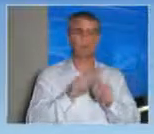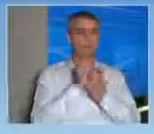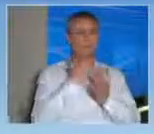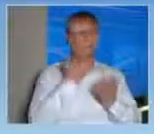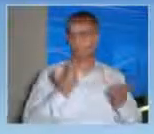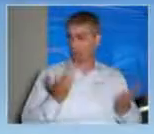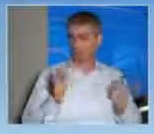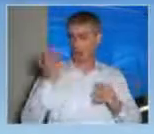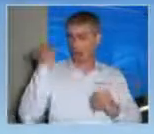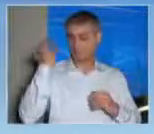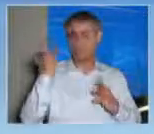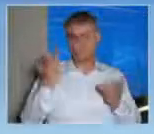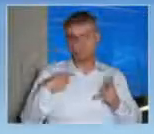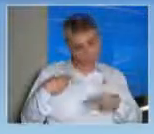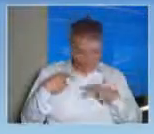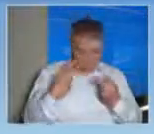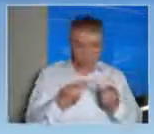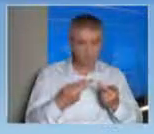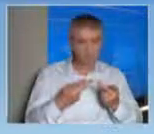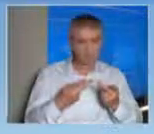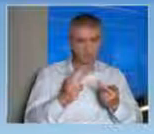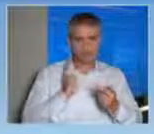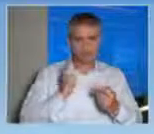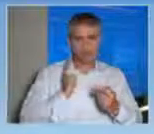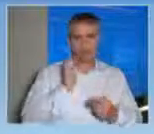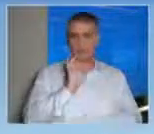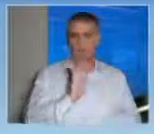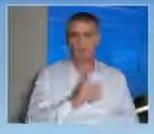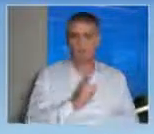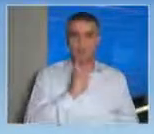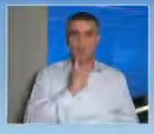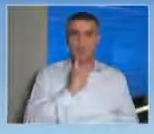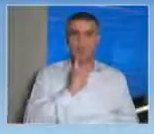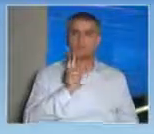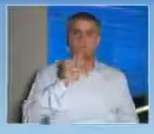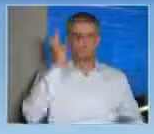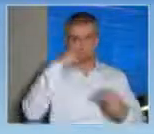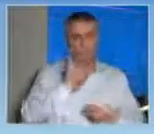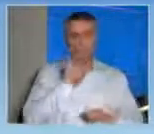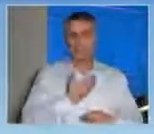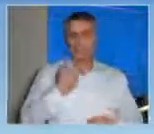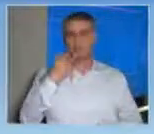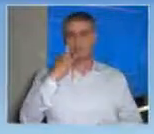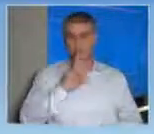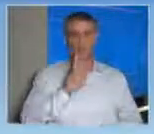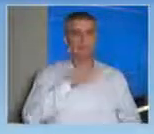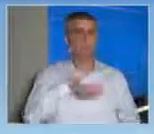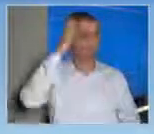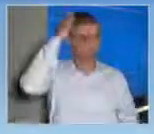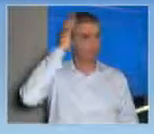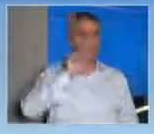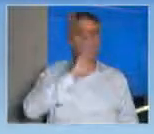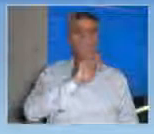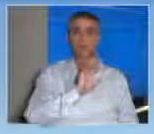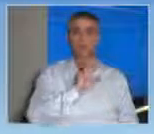זה לומר, טוב, זה היה ככה פעם, אנחנו פשוט מחזירים את זה. זה לא פרסונלי כלפי נתניהו. אבל יש הבנה בין רפי פרץ לבין סמוטריץ'